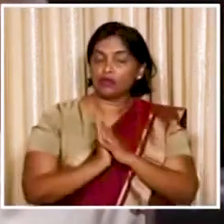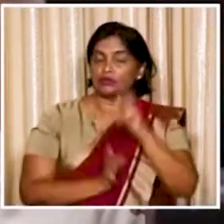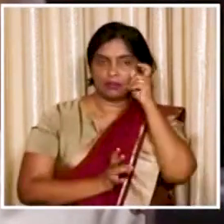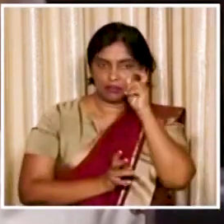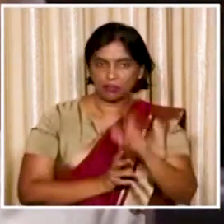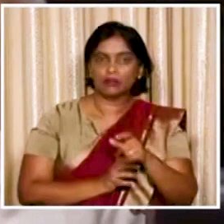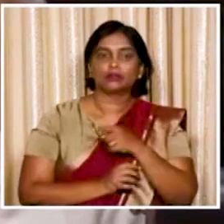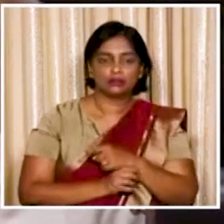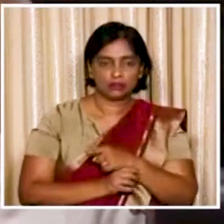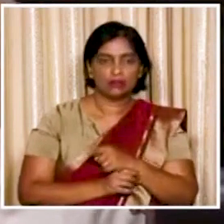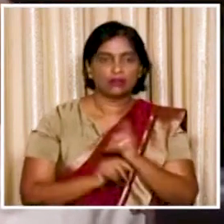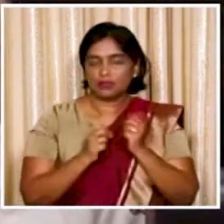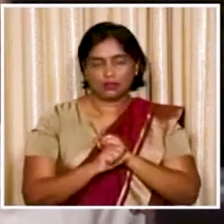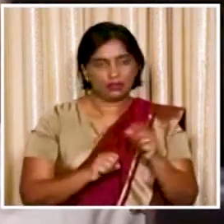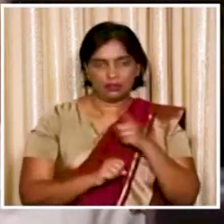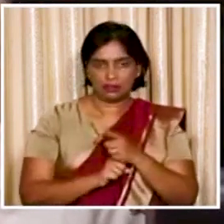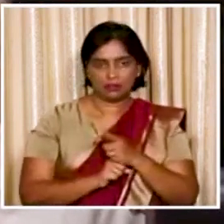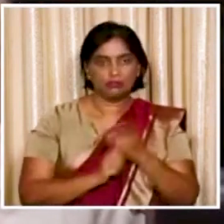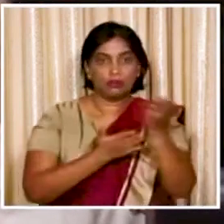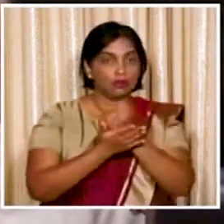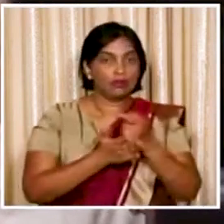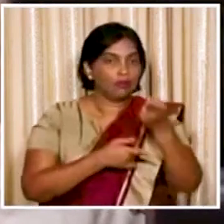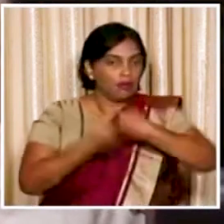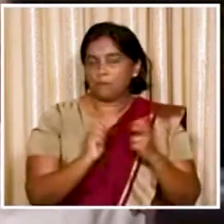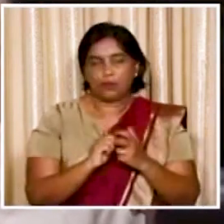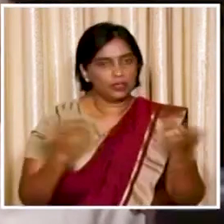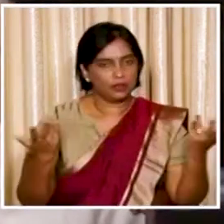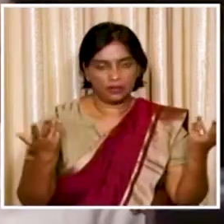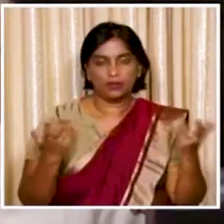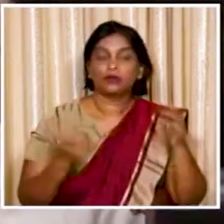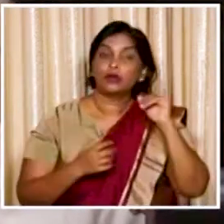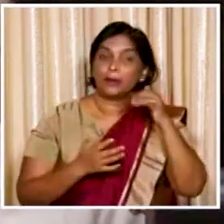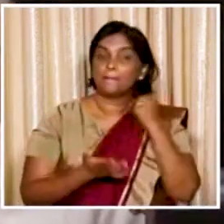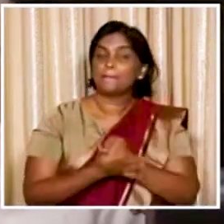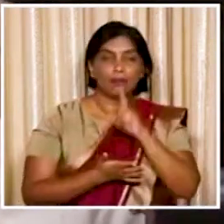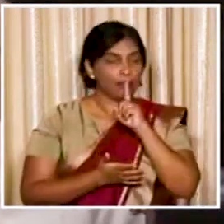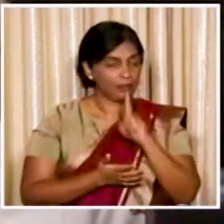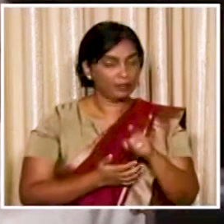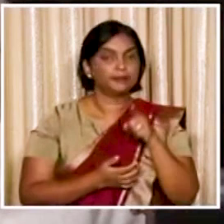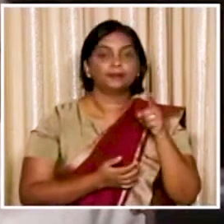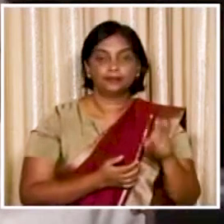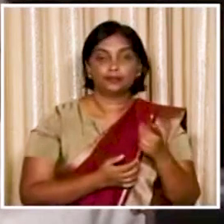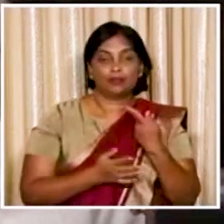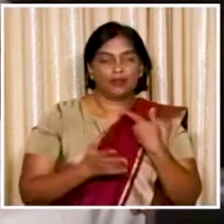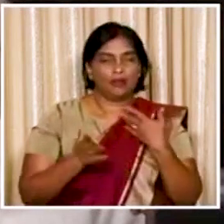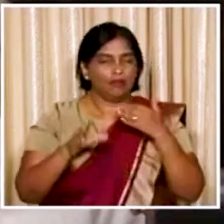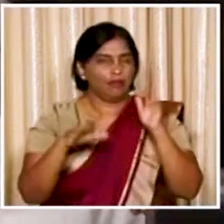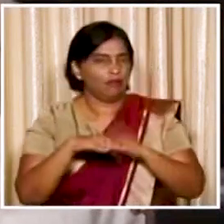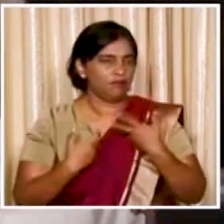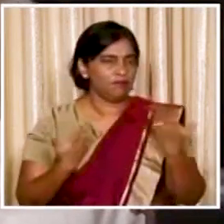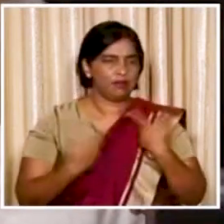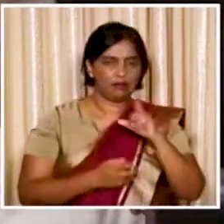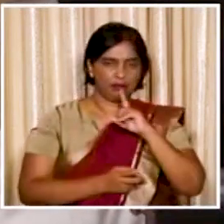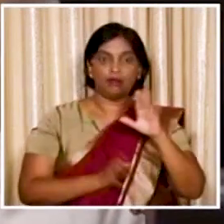ඒත් කාටියත් හානියක් වෙන්නේ නැහැ කාටවත් මෙතනින් හානියක් වෙන්නේ නැහැ සමහර බැංකු කියනවා මේකට මූණ දෙන්න බෑ කියලා මම